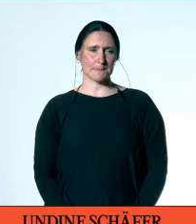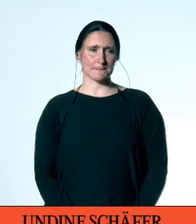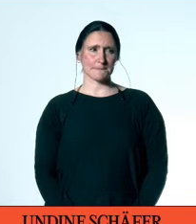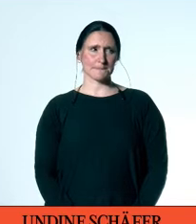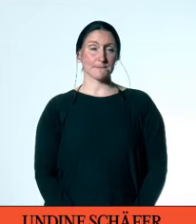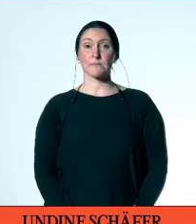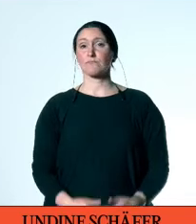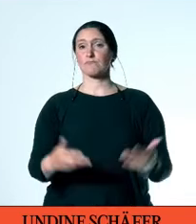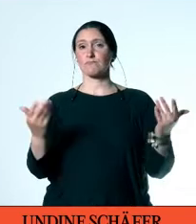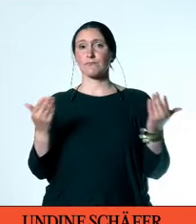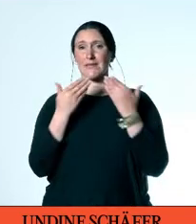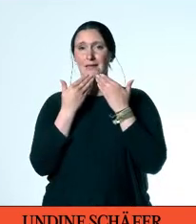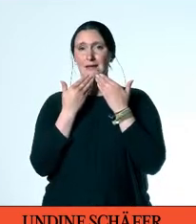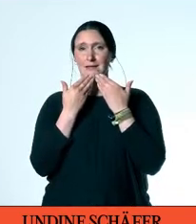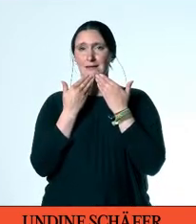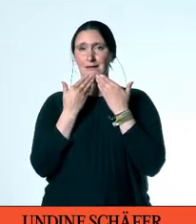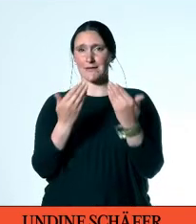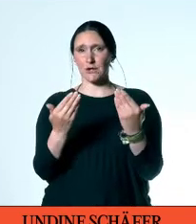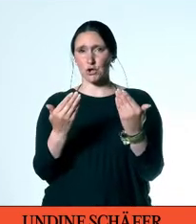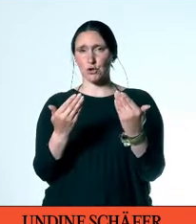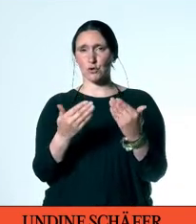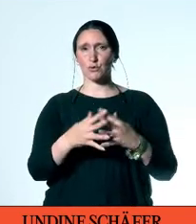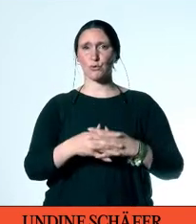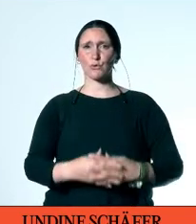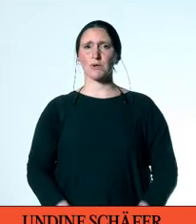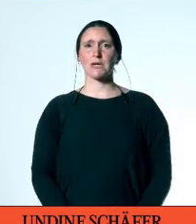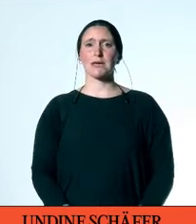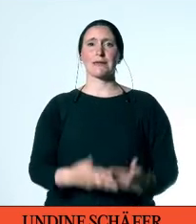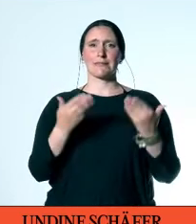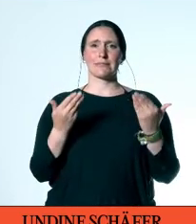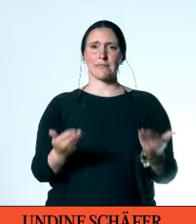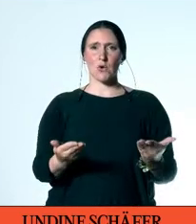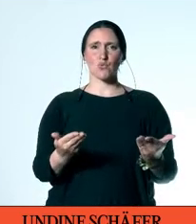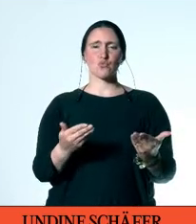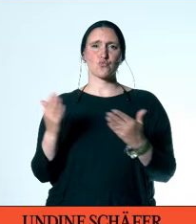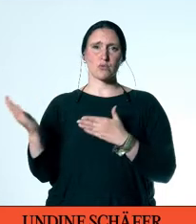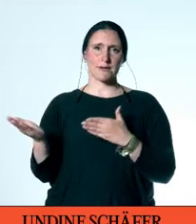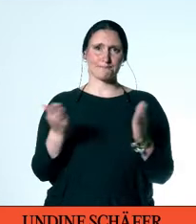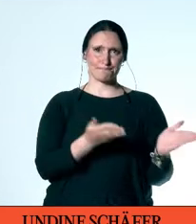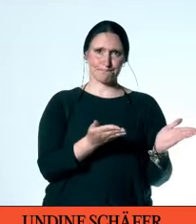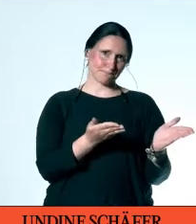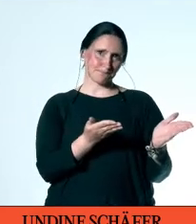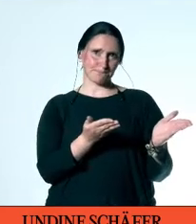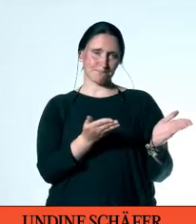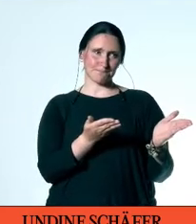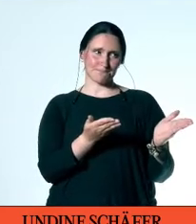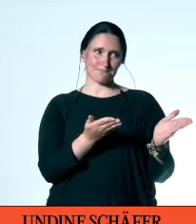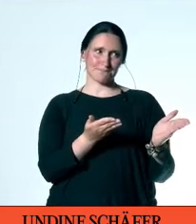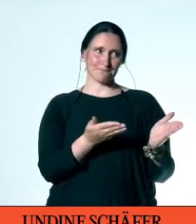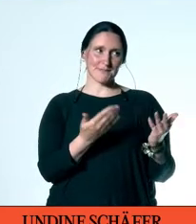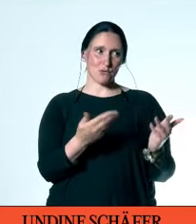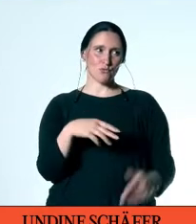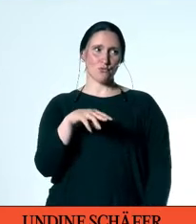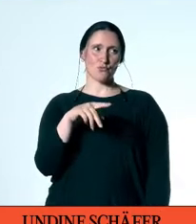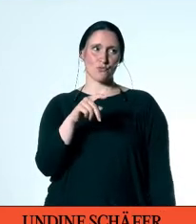Okay, thank you guys. Now I'll switch over to Mareya again. Noch einmal Mareya. Hola,